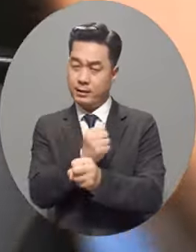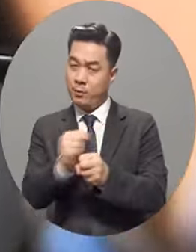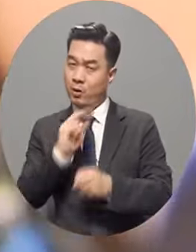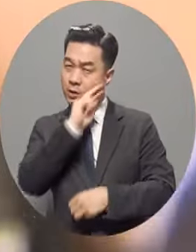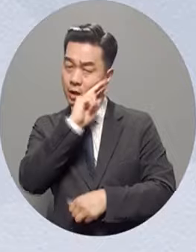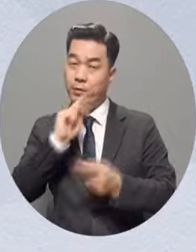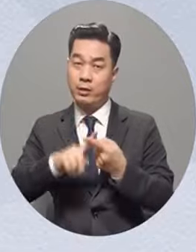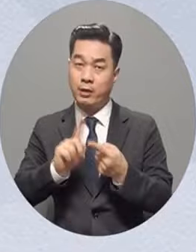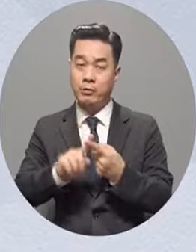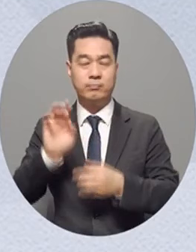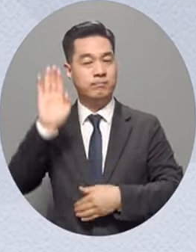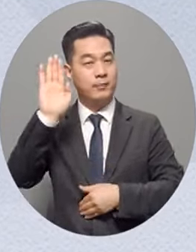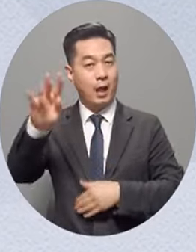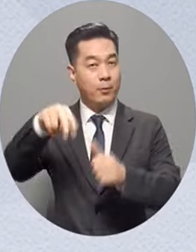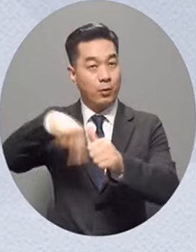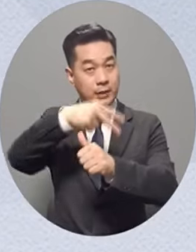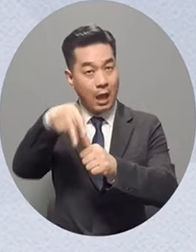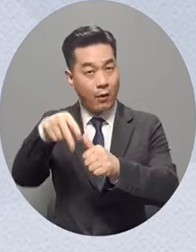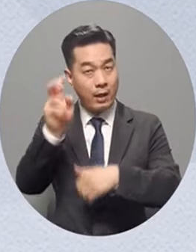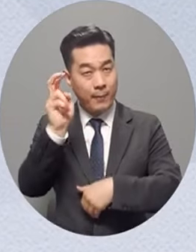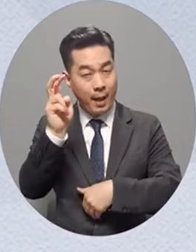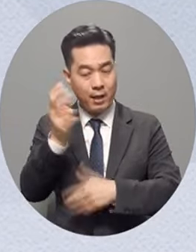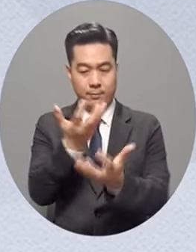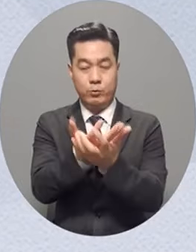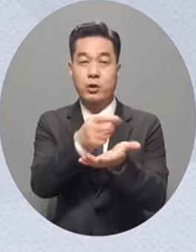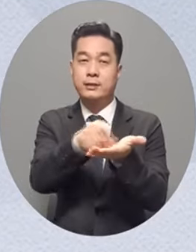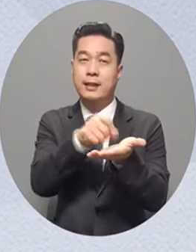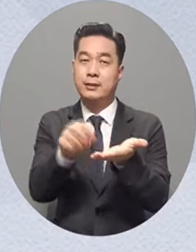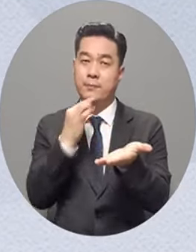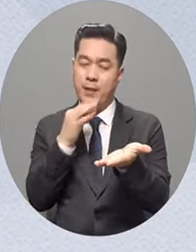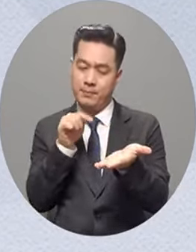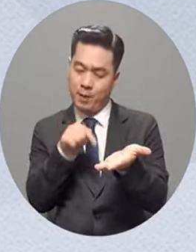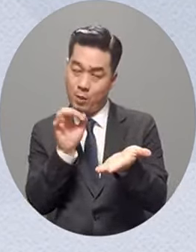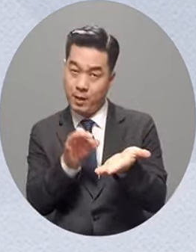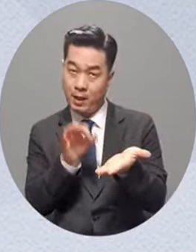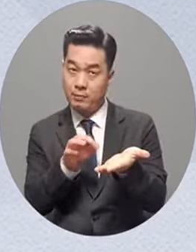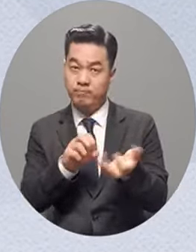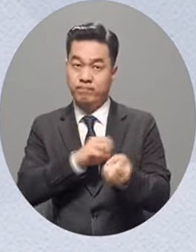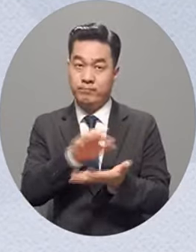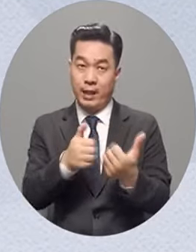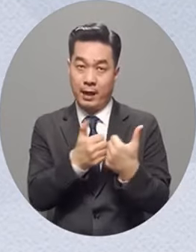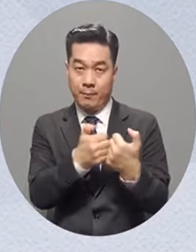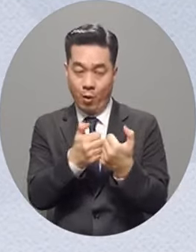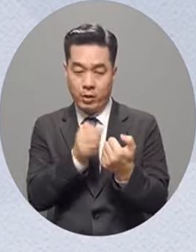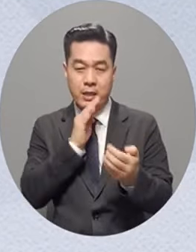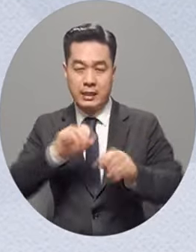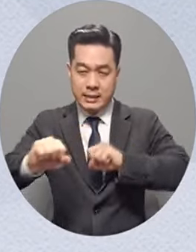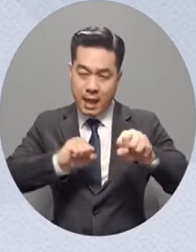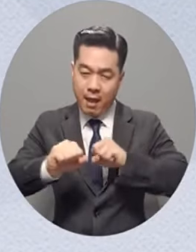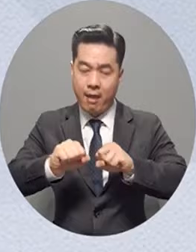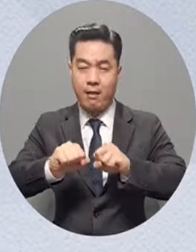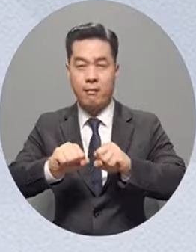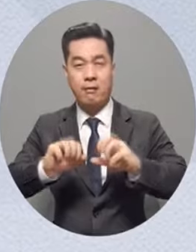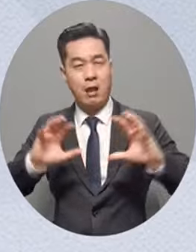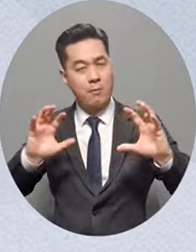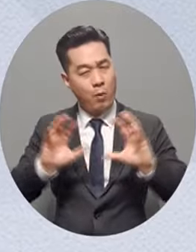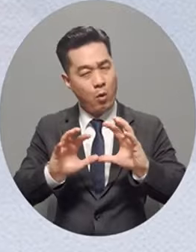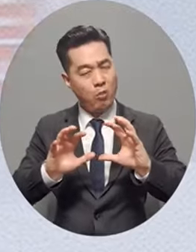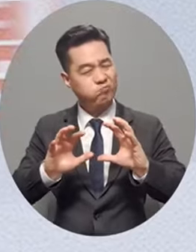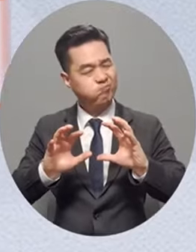대해선 앞으로의 상황을 가정해 문건을 작성한 것만으로 내란을 모의하거나 실행하려고 뜻을 모은 것으로 볼 수